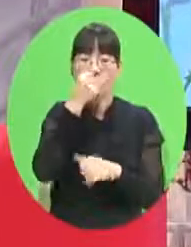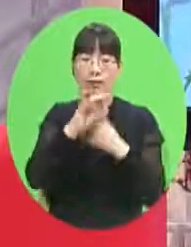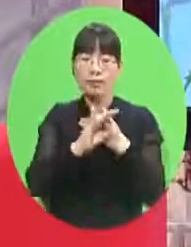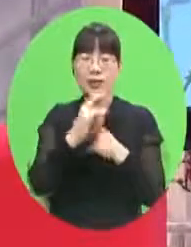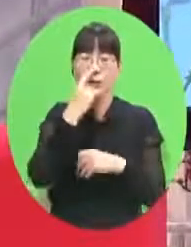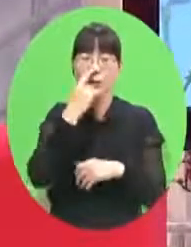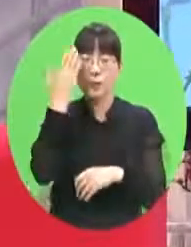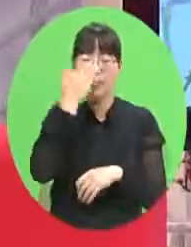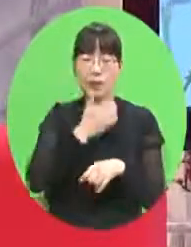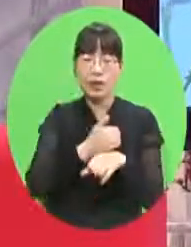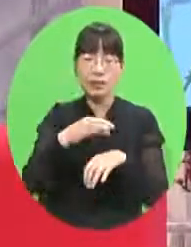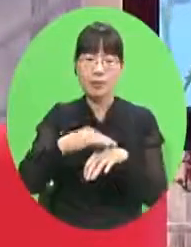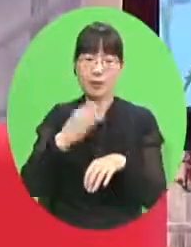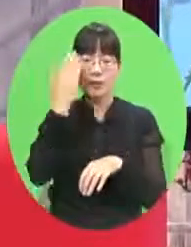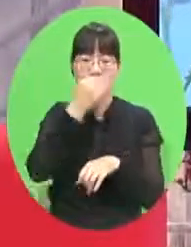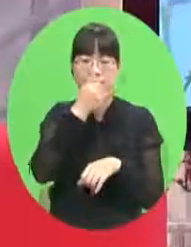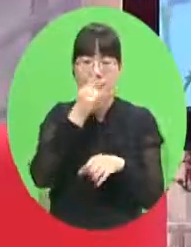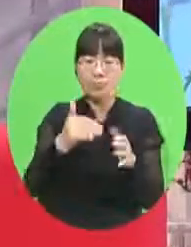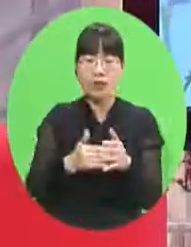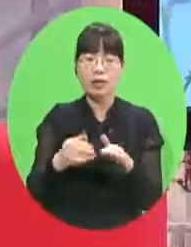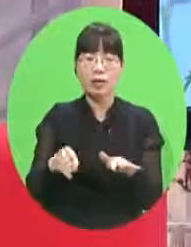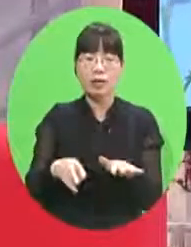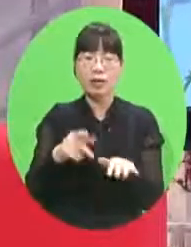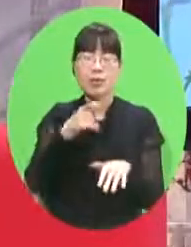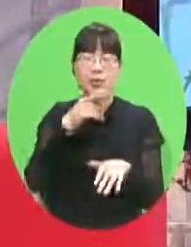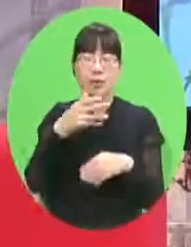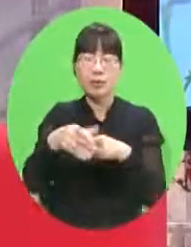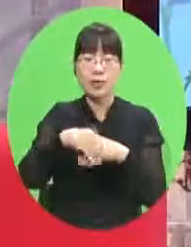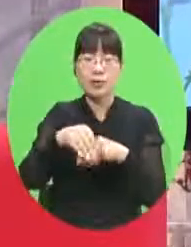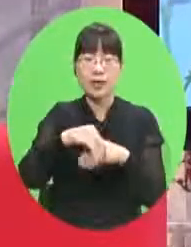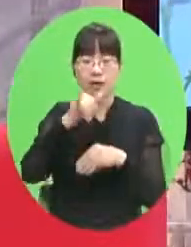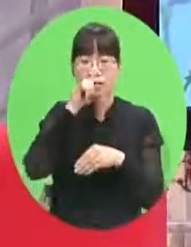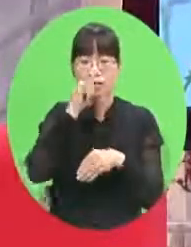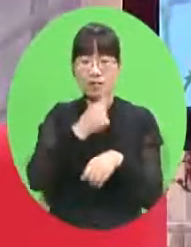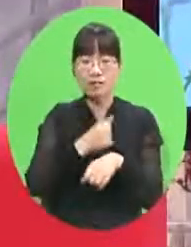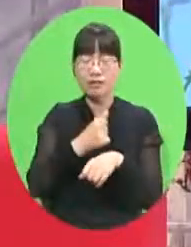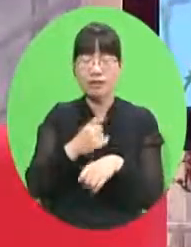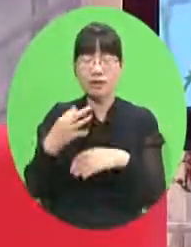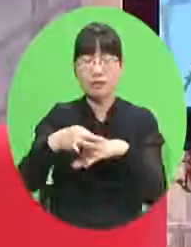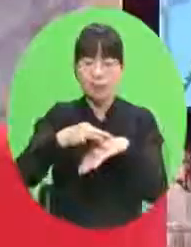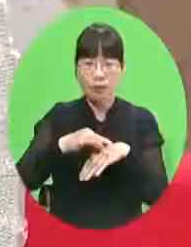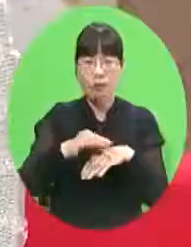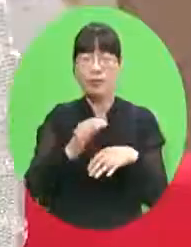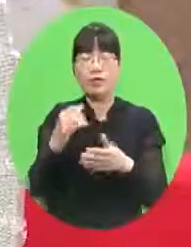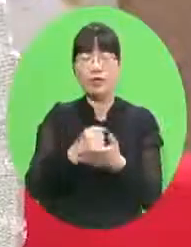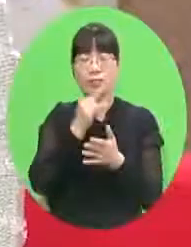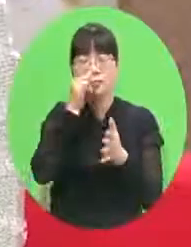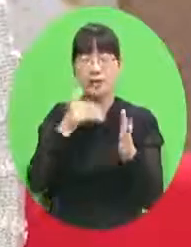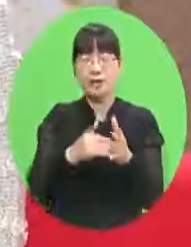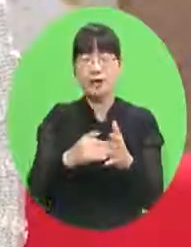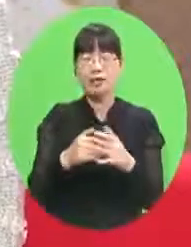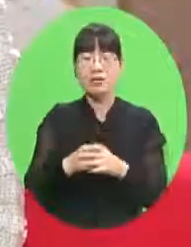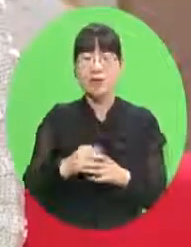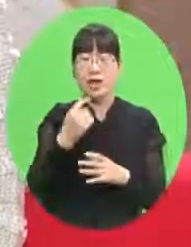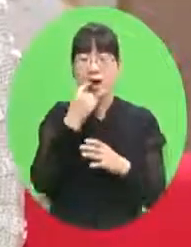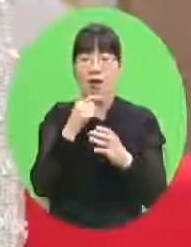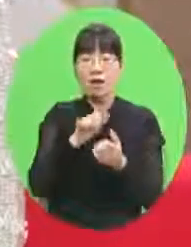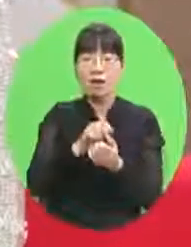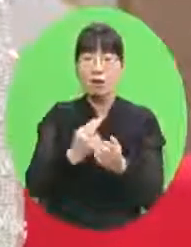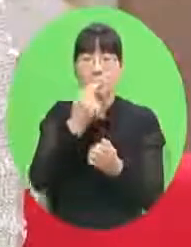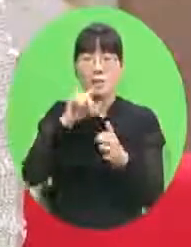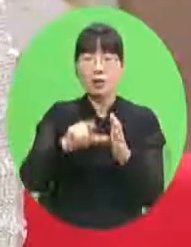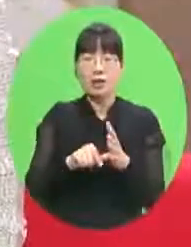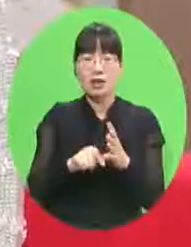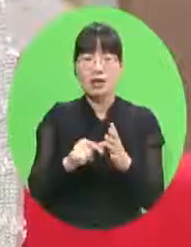코도 깨끗하고 피부도 예뻐지면서 또 수분이 함유되는 피부를 유지할 수가 있어요. 구강 호흡되면 에너지가 나오면서